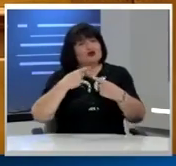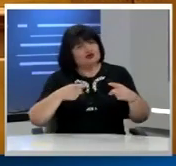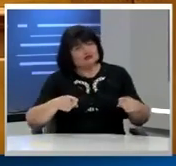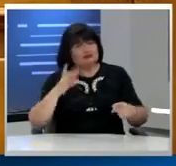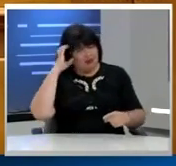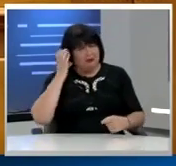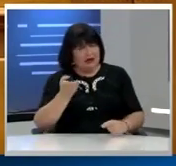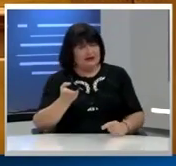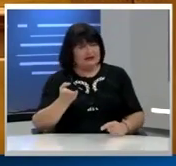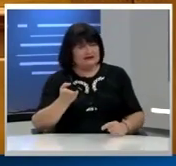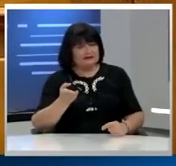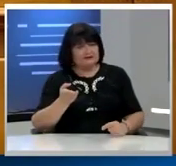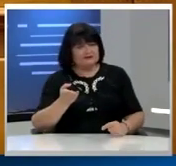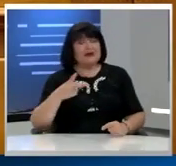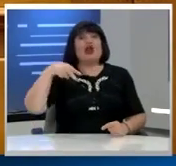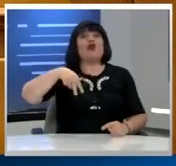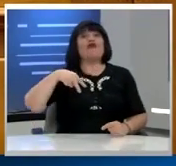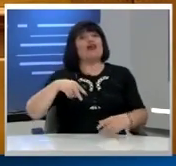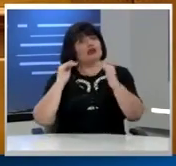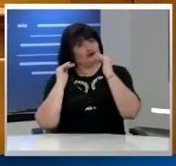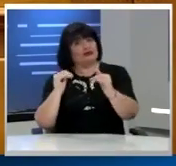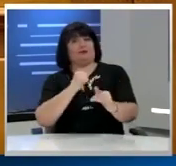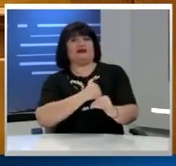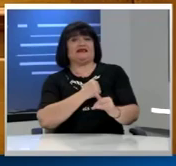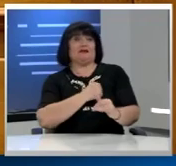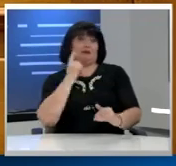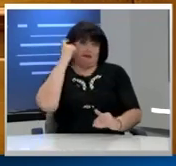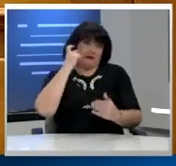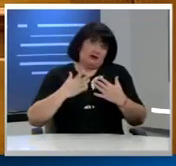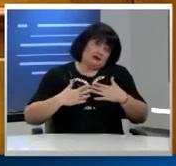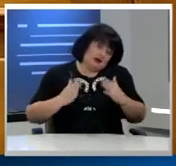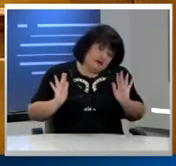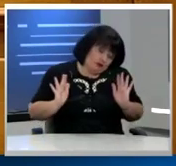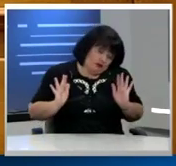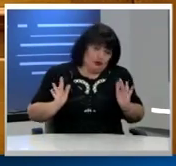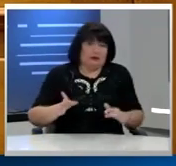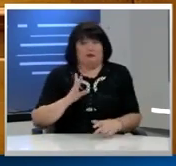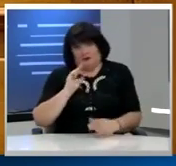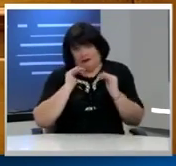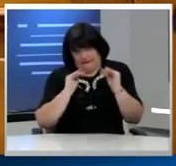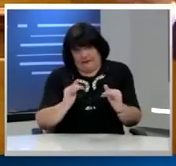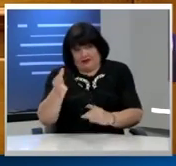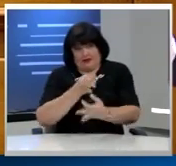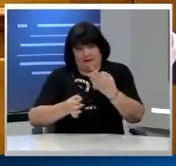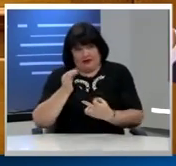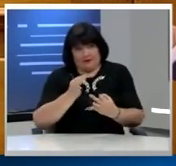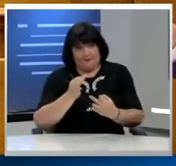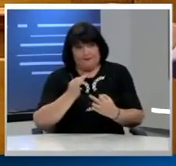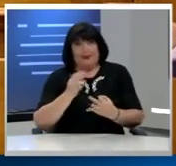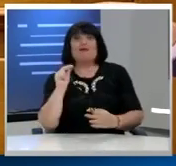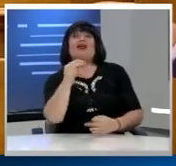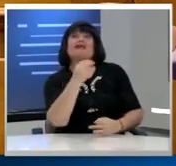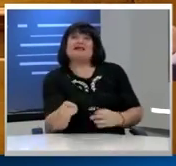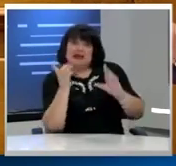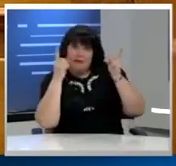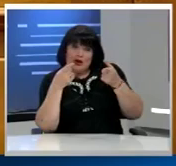θυμάται άλλωστε. Τουλάχιστον ο κύριος Λοβέρδος δεν αλλάζει άποψη και τώρα τα ίδια θα πει, φαντάζομαι. Είχα επιχειρηματολογήσει λοιπόν